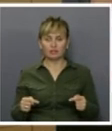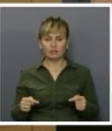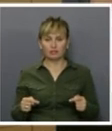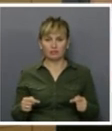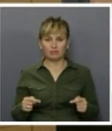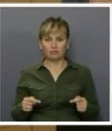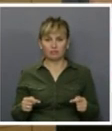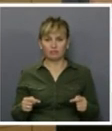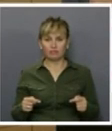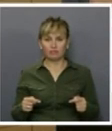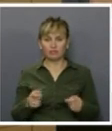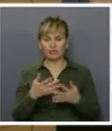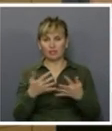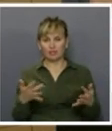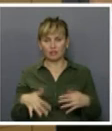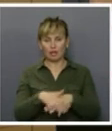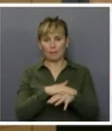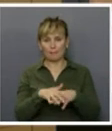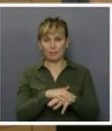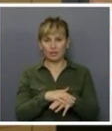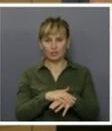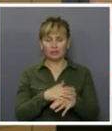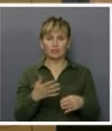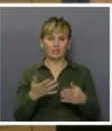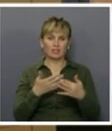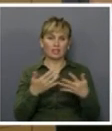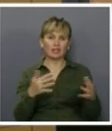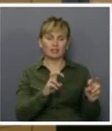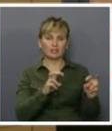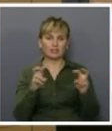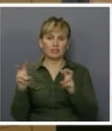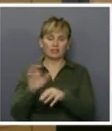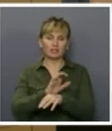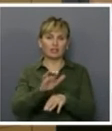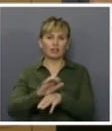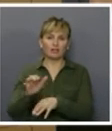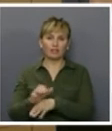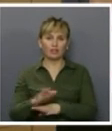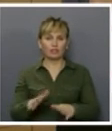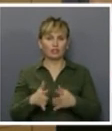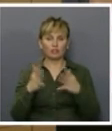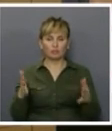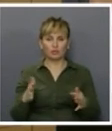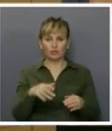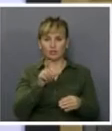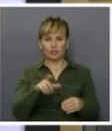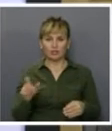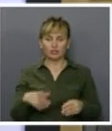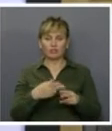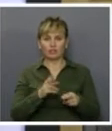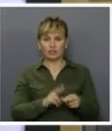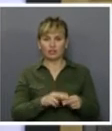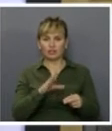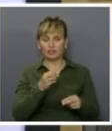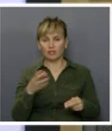тары или по вывозу определенной массы, по вывозу определенных товаров одной единицы или там, не более 10 единиц. То есть вот эти вещи,